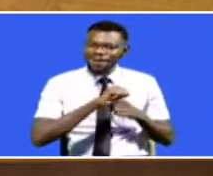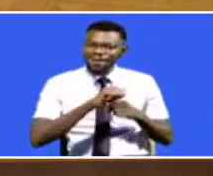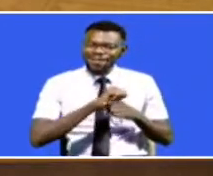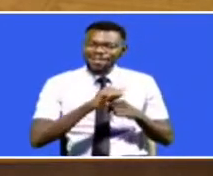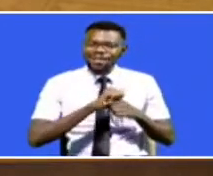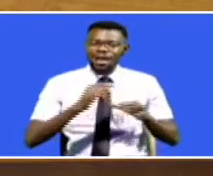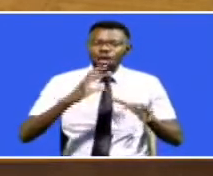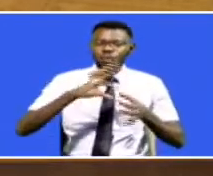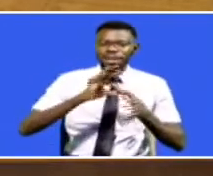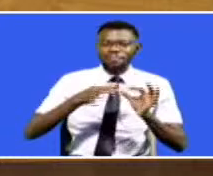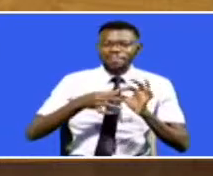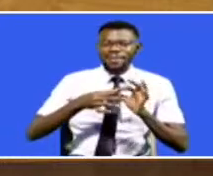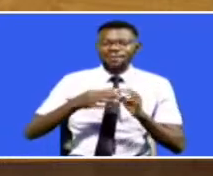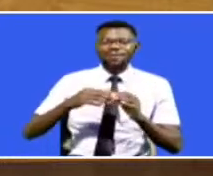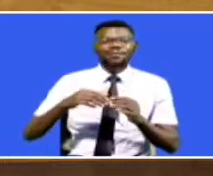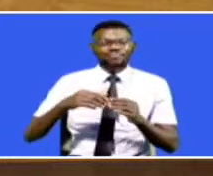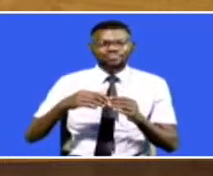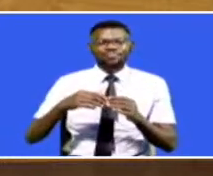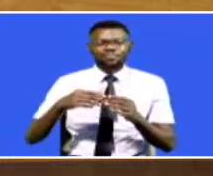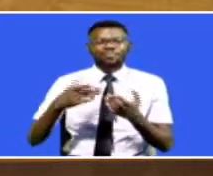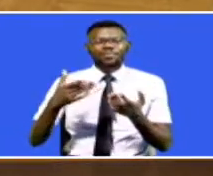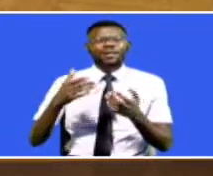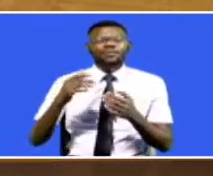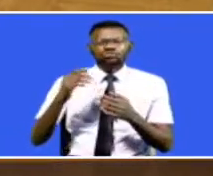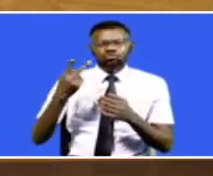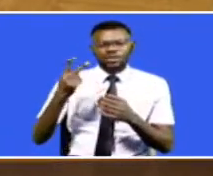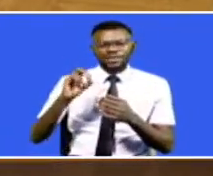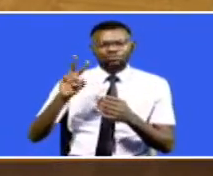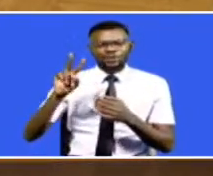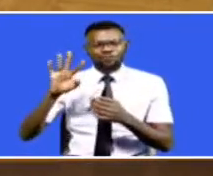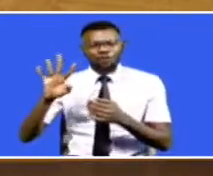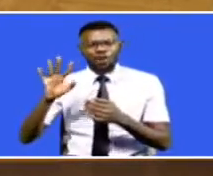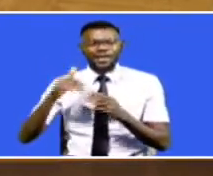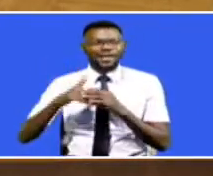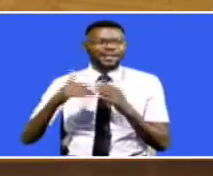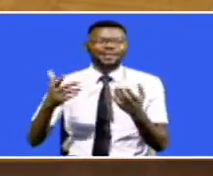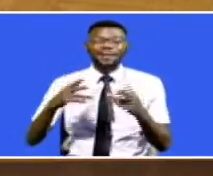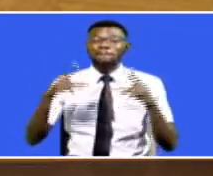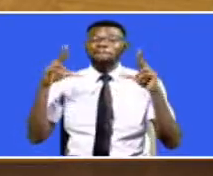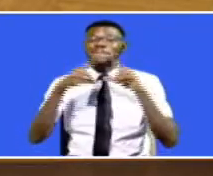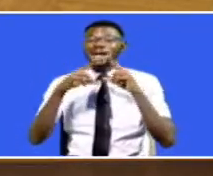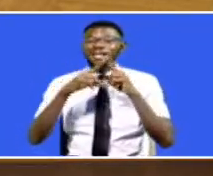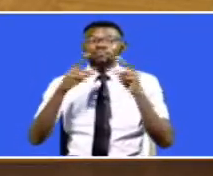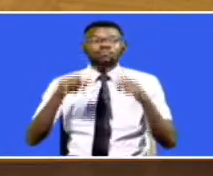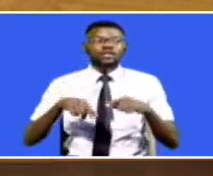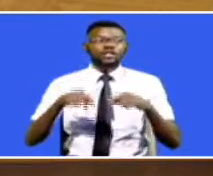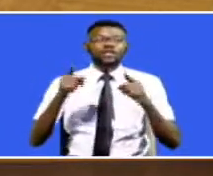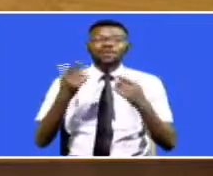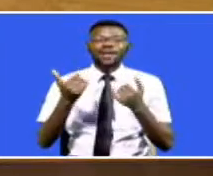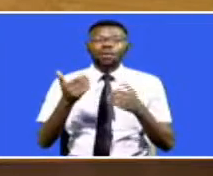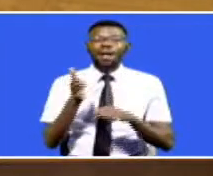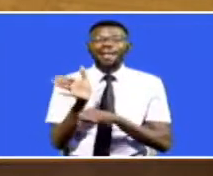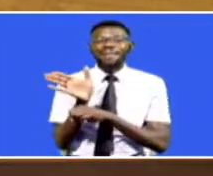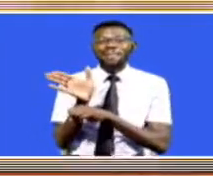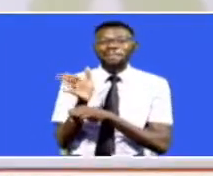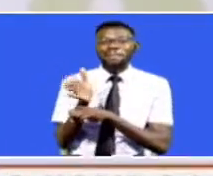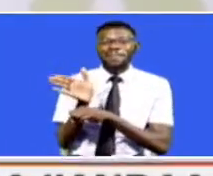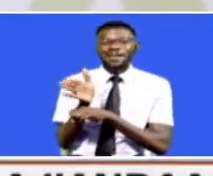ya Olimpiki Paris mwaka 2024. Aliyezungumza haya baada ya kuzinduliwa rasmi kama balozi wa